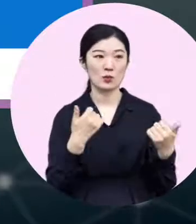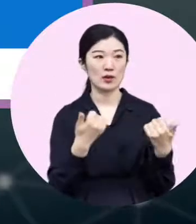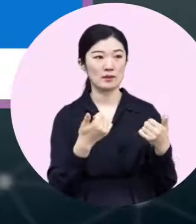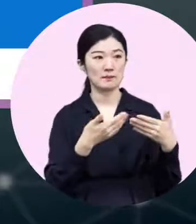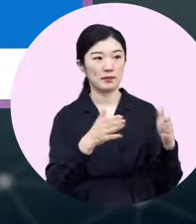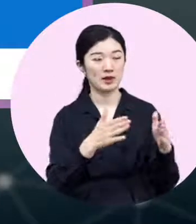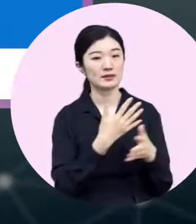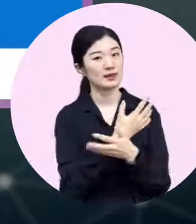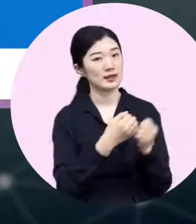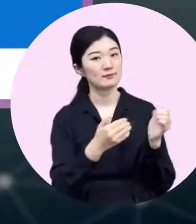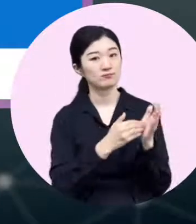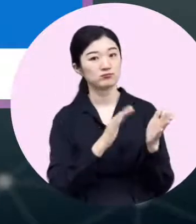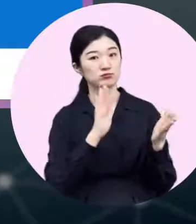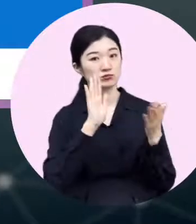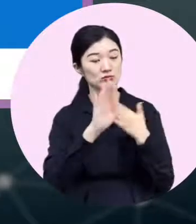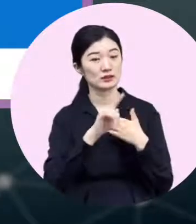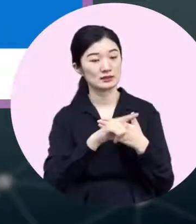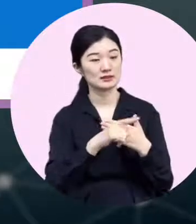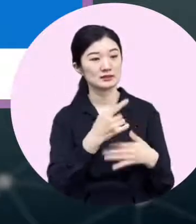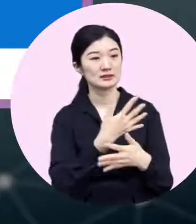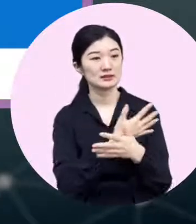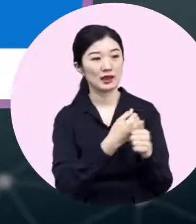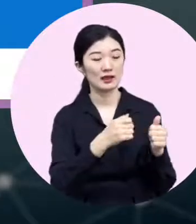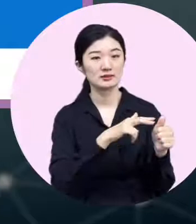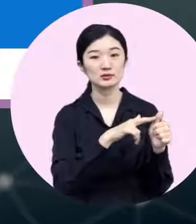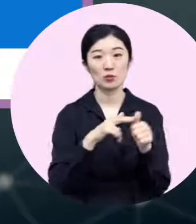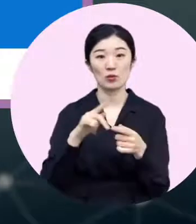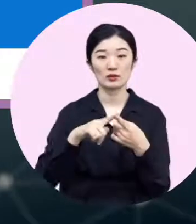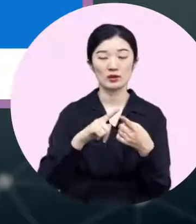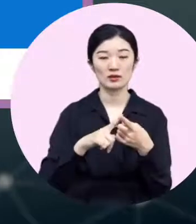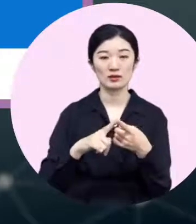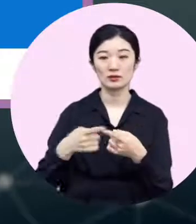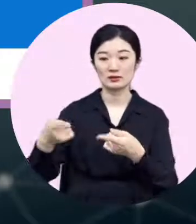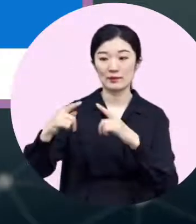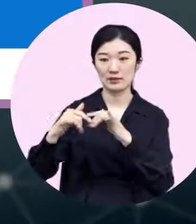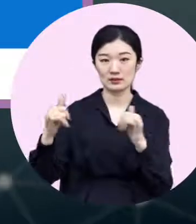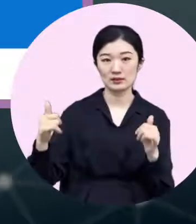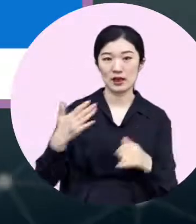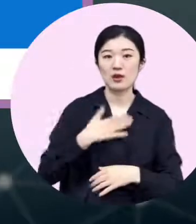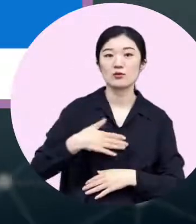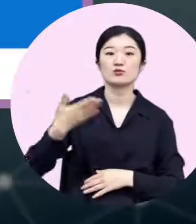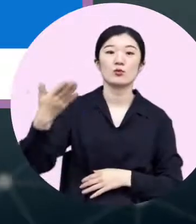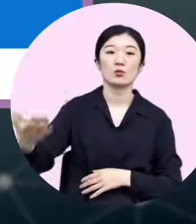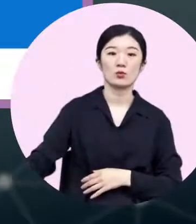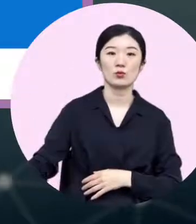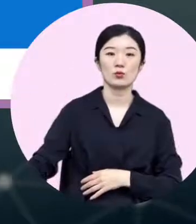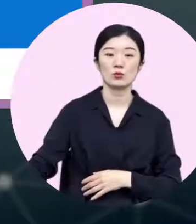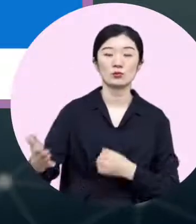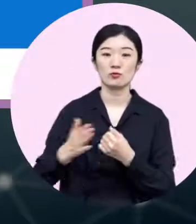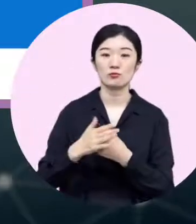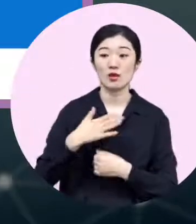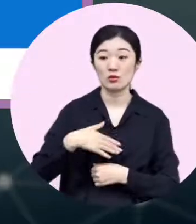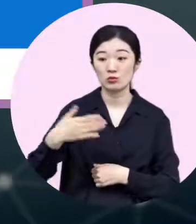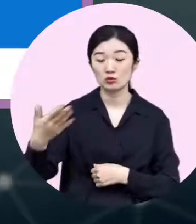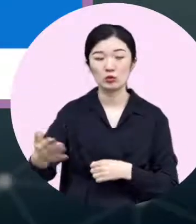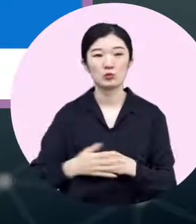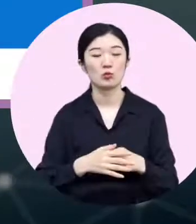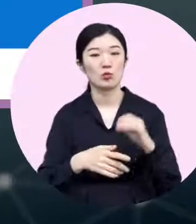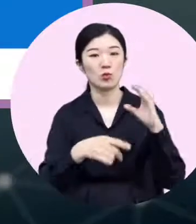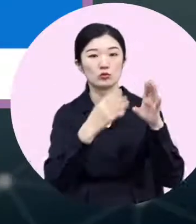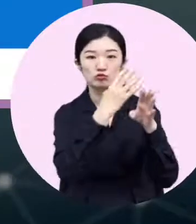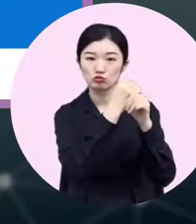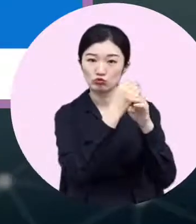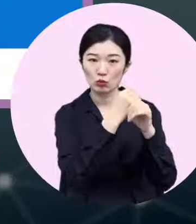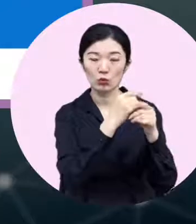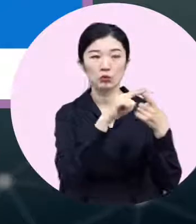했다가 그 예약된 정보를 또 미리 참가자들한테 줘야 그 참가자들이 뭐 우리가 링크나 회의 아이디